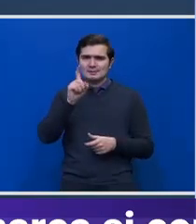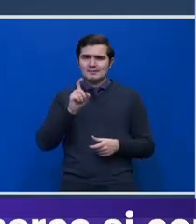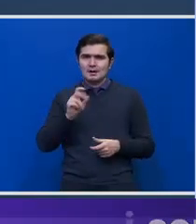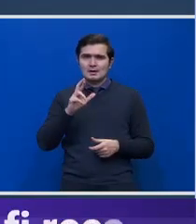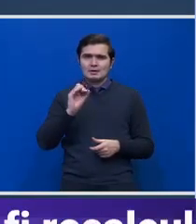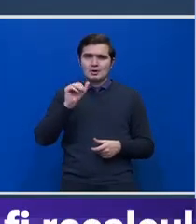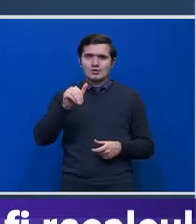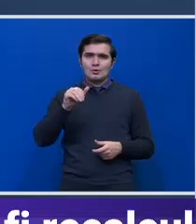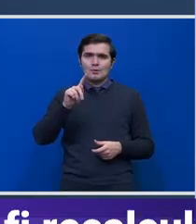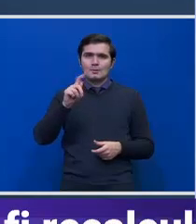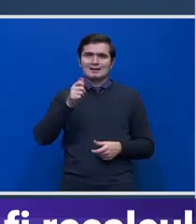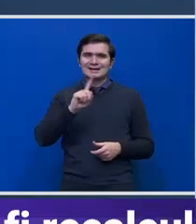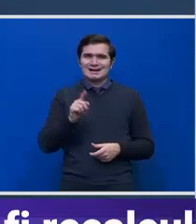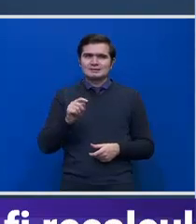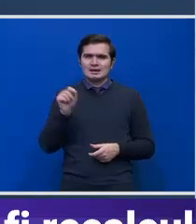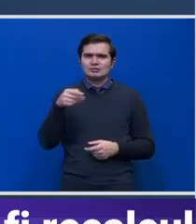Romgaz,